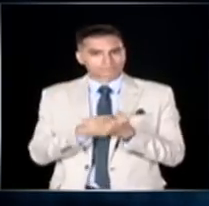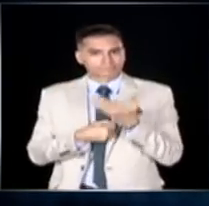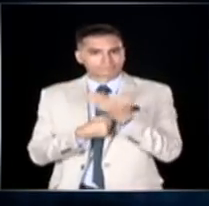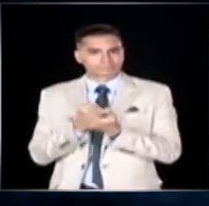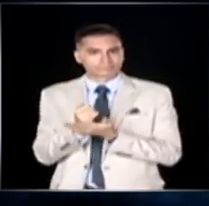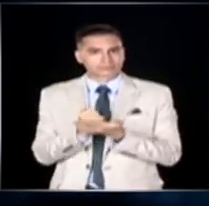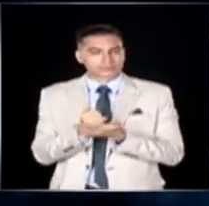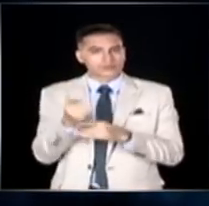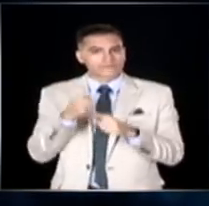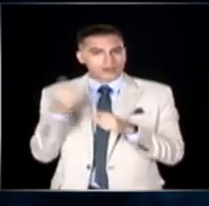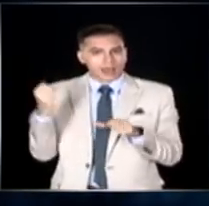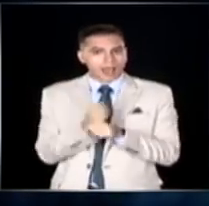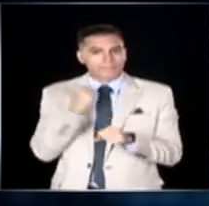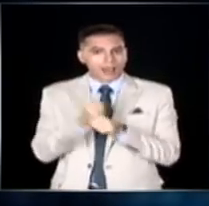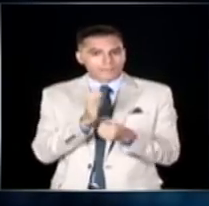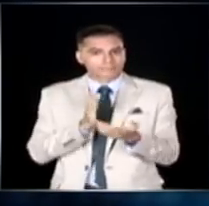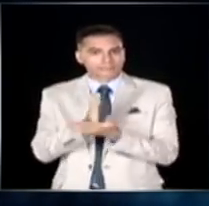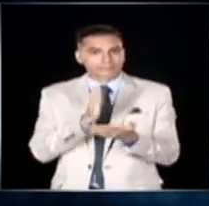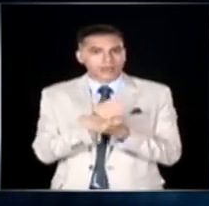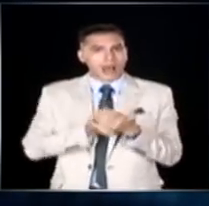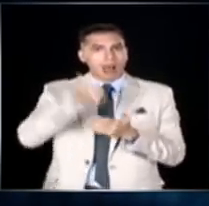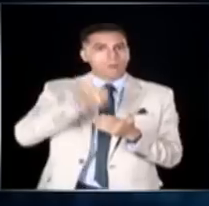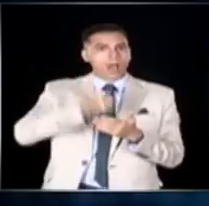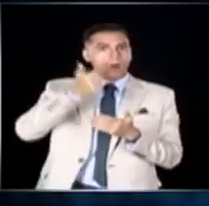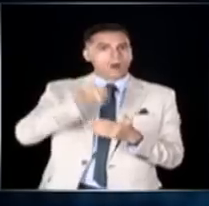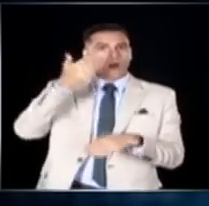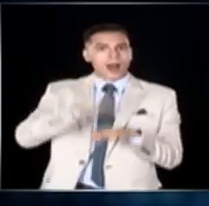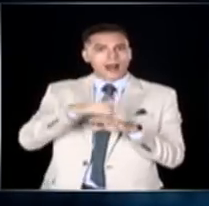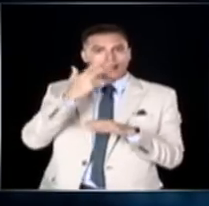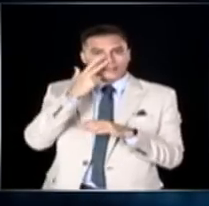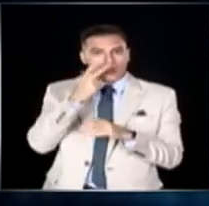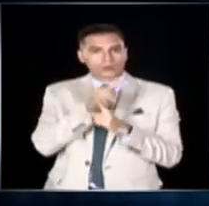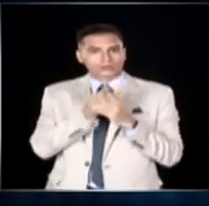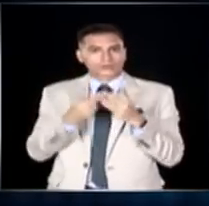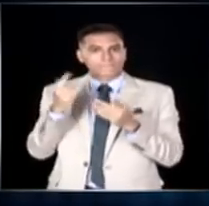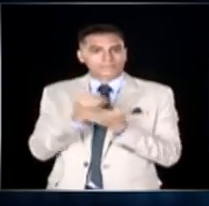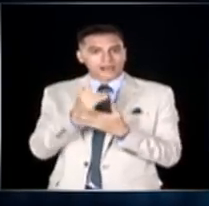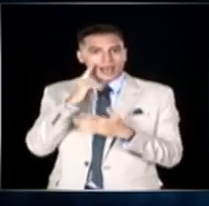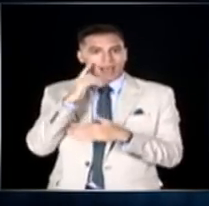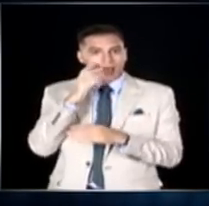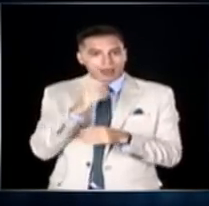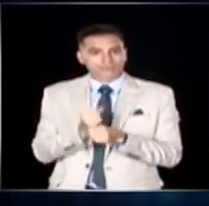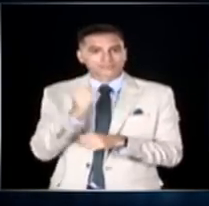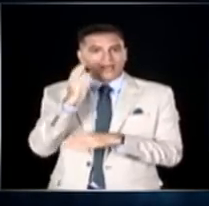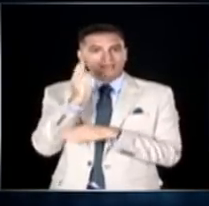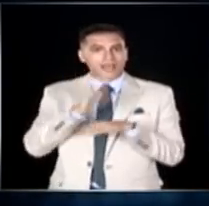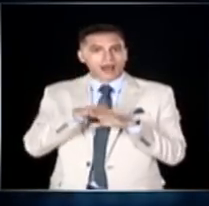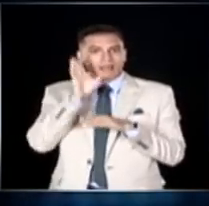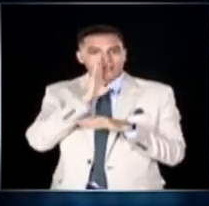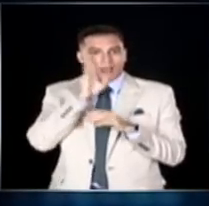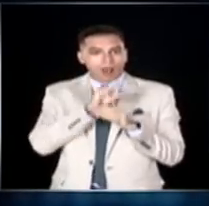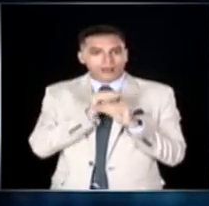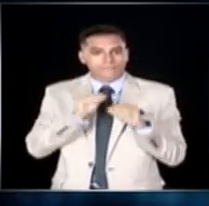حققت عدداً من المراكز الأولى على مستوى الجمهورية في الثانوية العامة. تحرص المدرسة على توفير بيئة